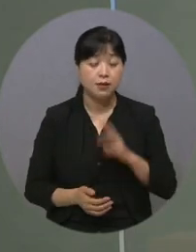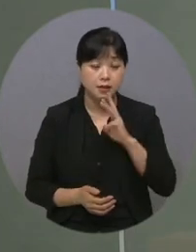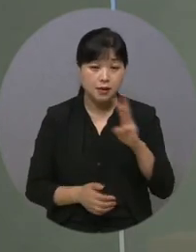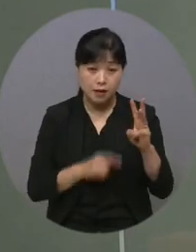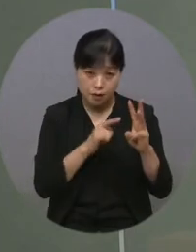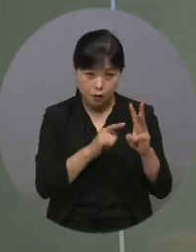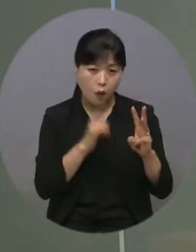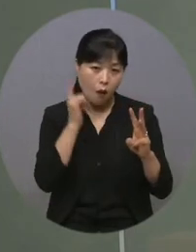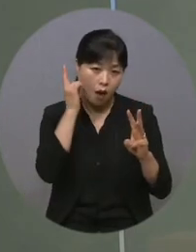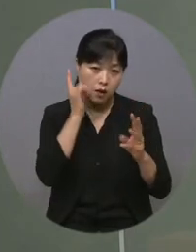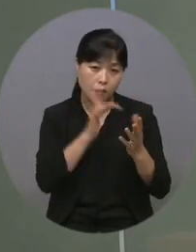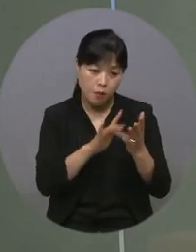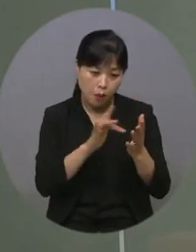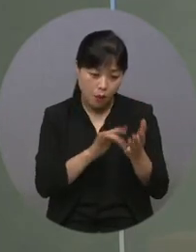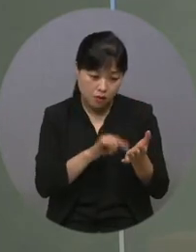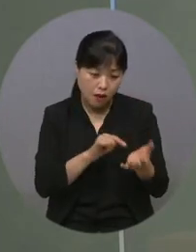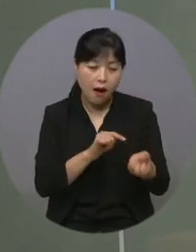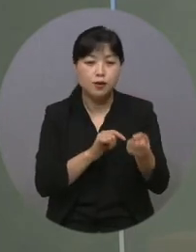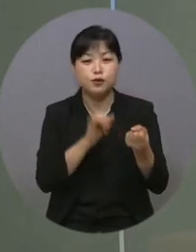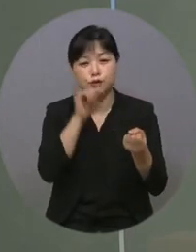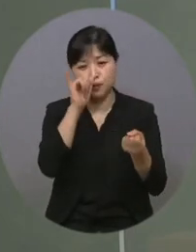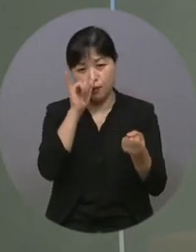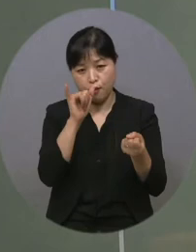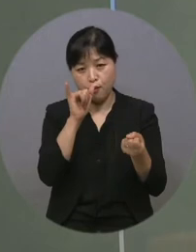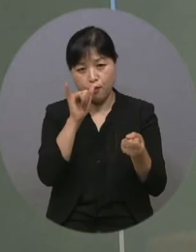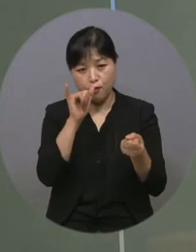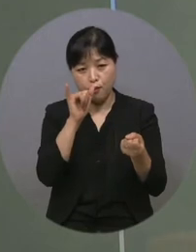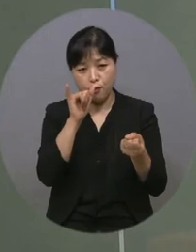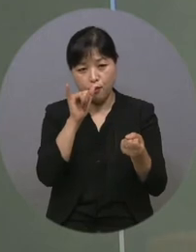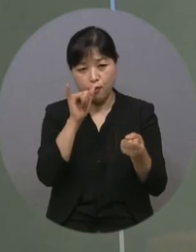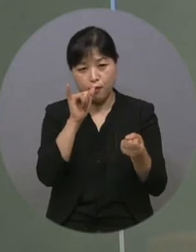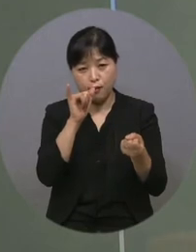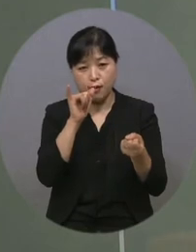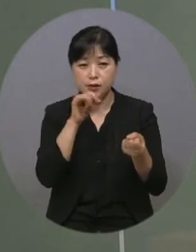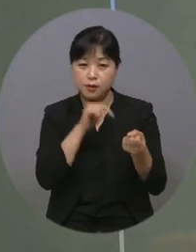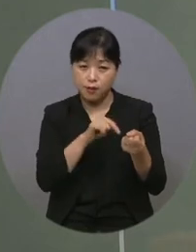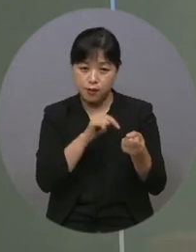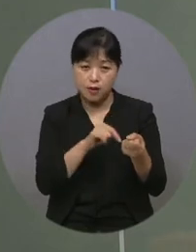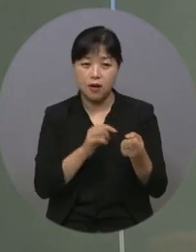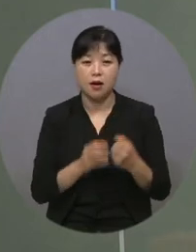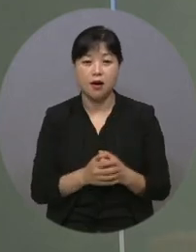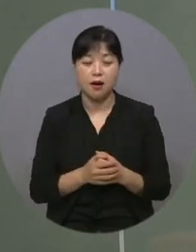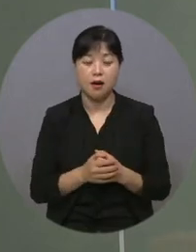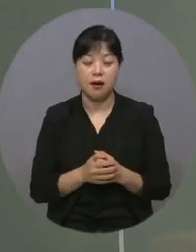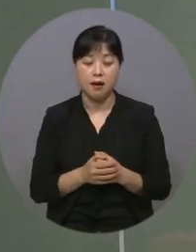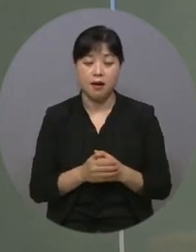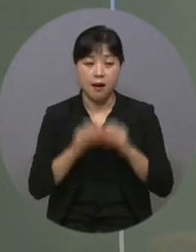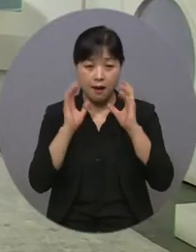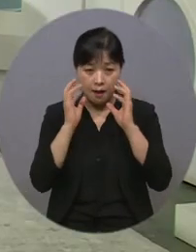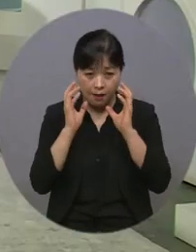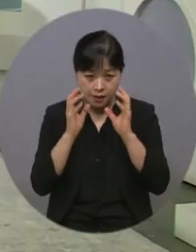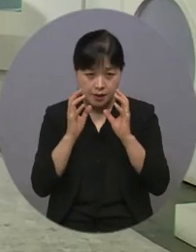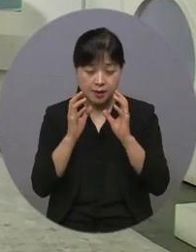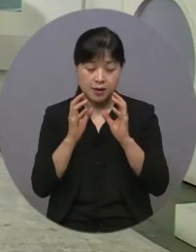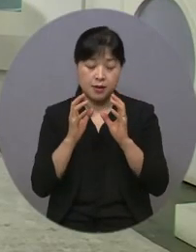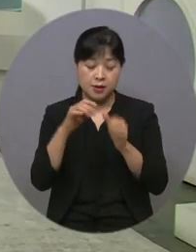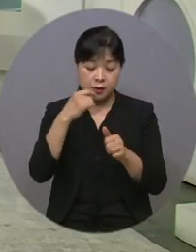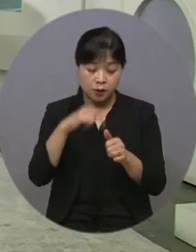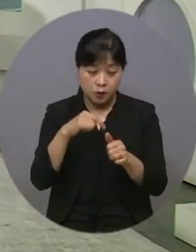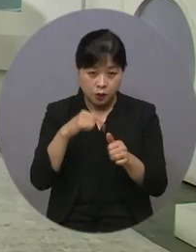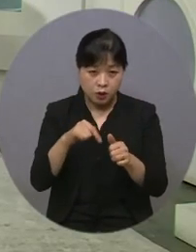돼도 스마트폰을 다 가지고 있네요. 그러니까요. 네. 네. 여기에 대한 것도 유년기 교육